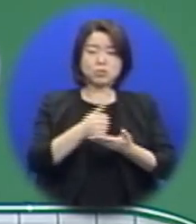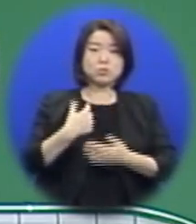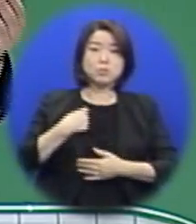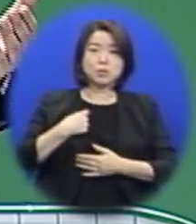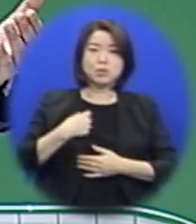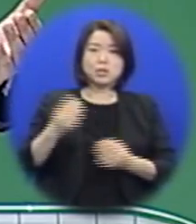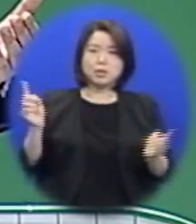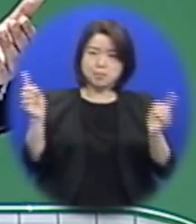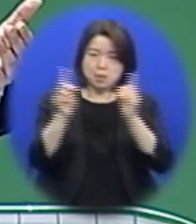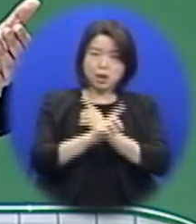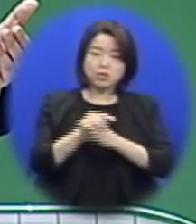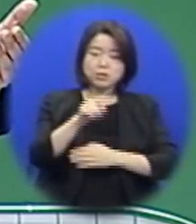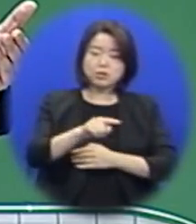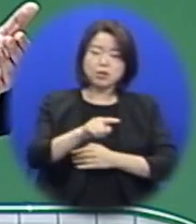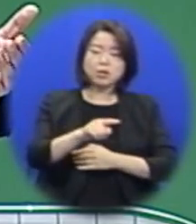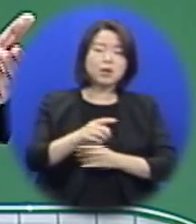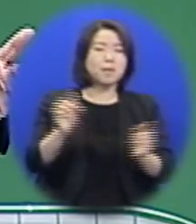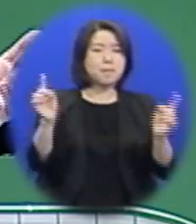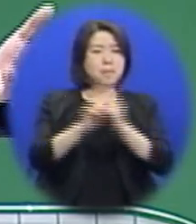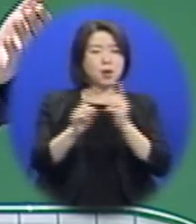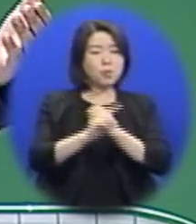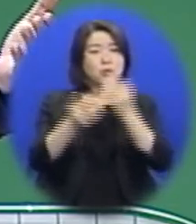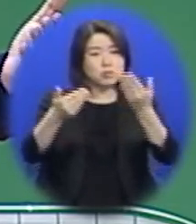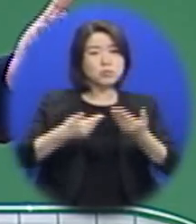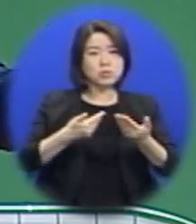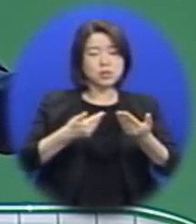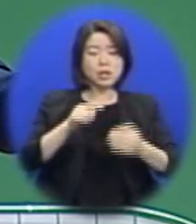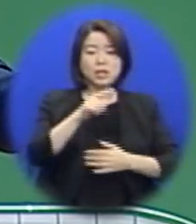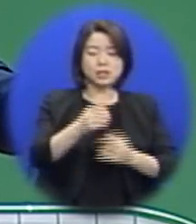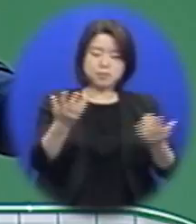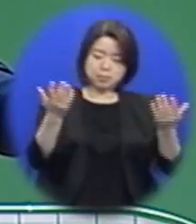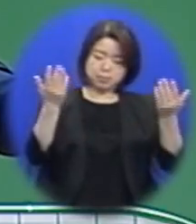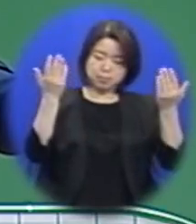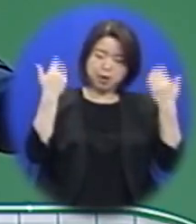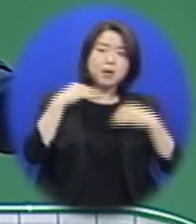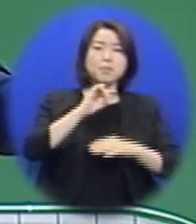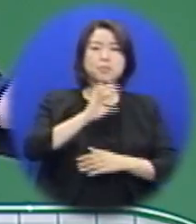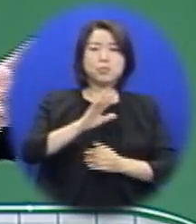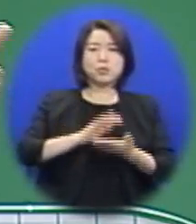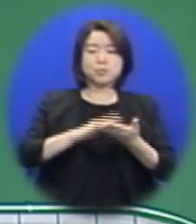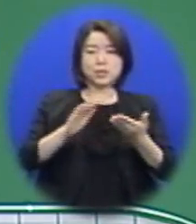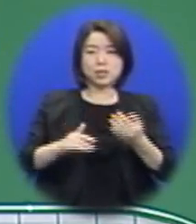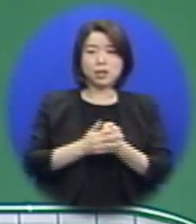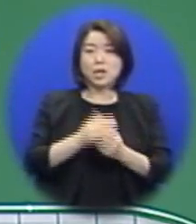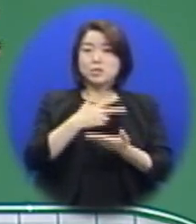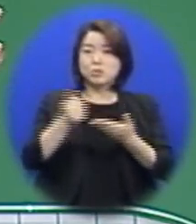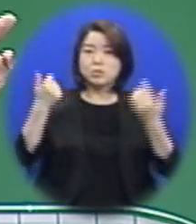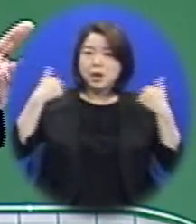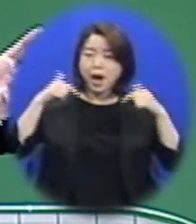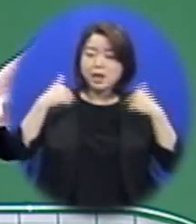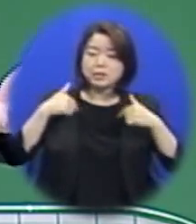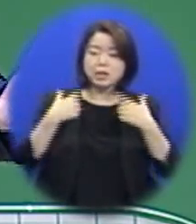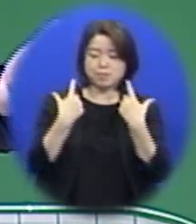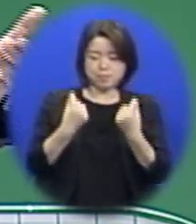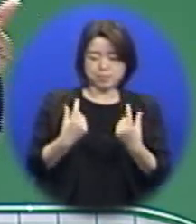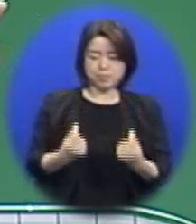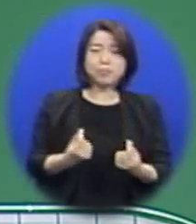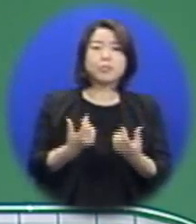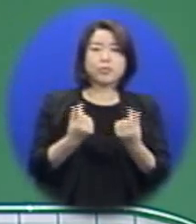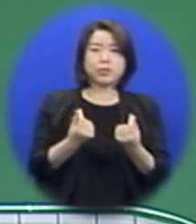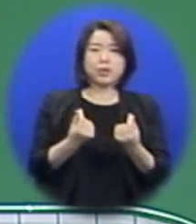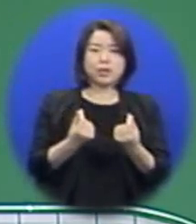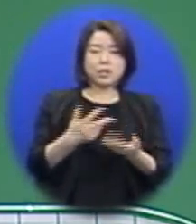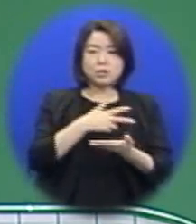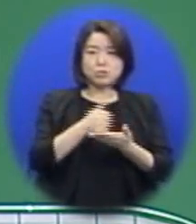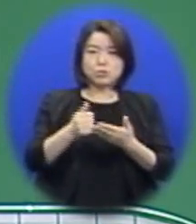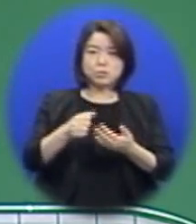그것을 바꾸실 것이니 그것들은 다만 지나가 버리는 것일 뿐입니다. 주님은 언제나 한결같습니다. 주님의